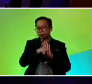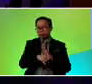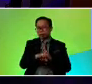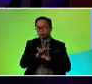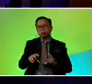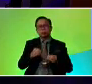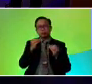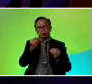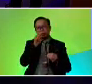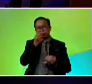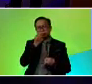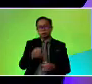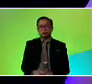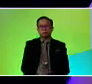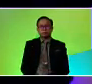tak bagi makan pun